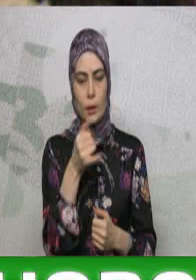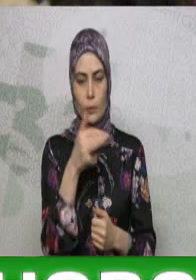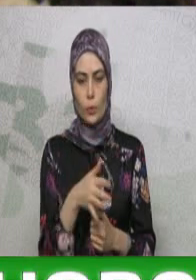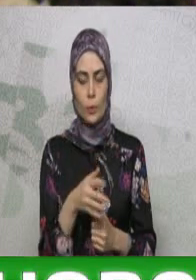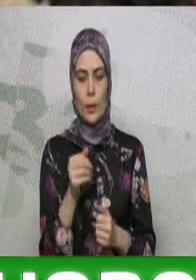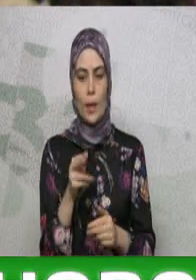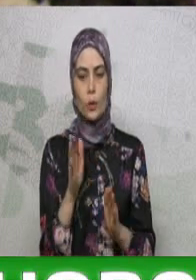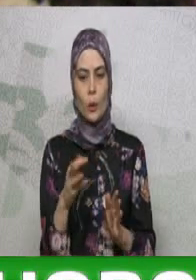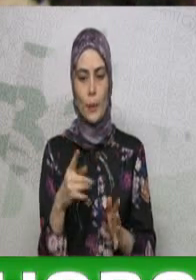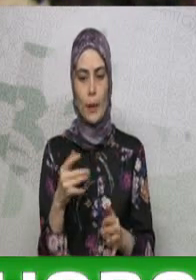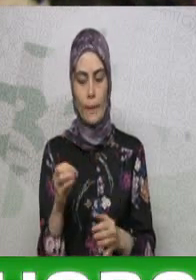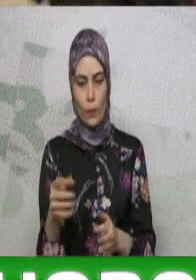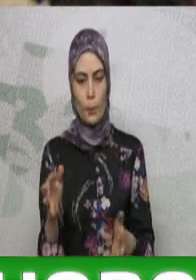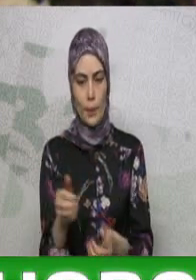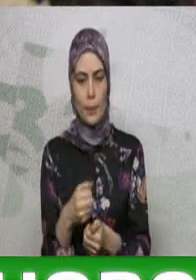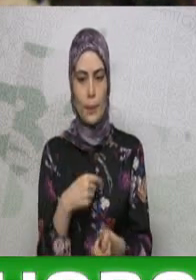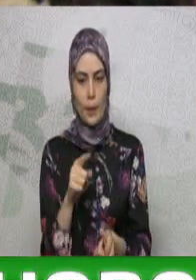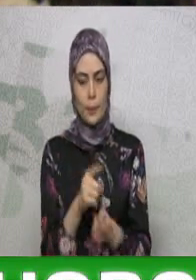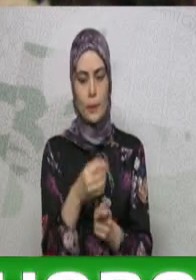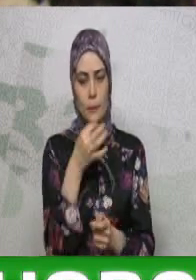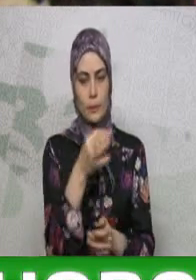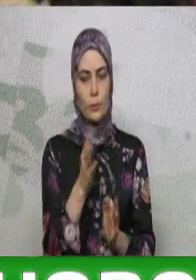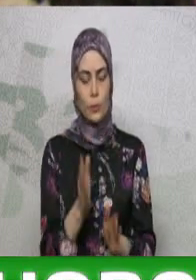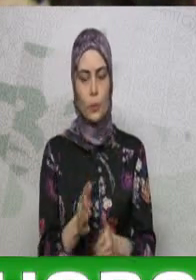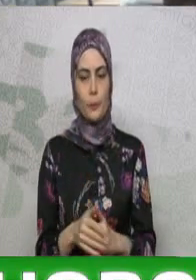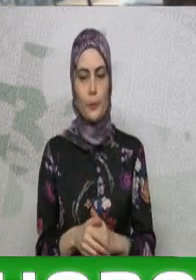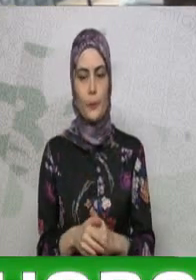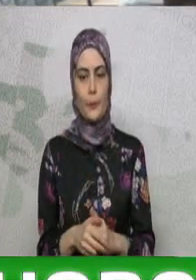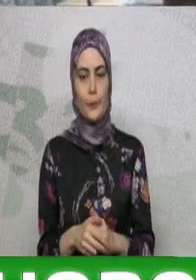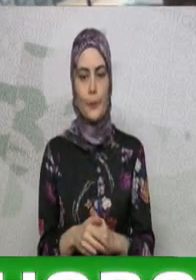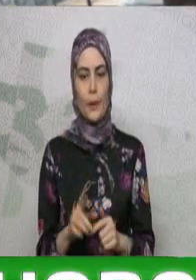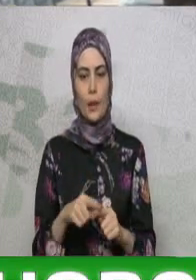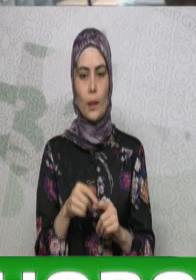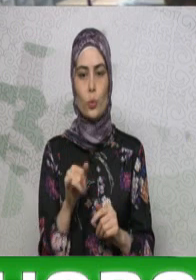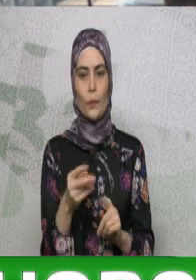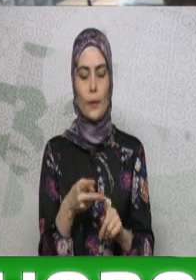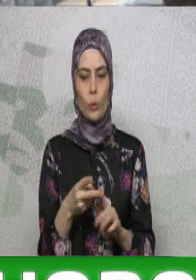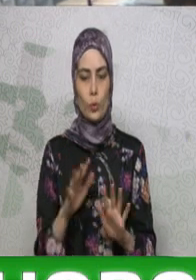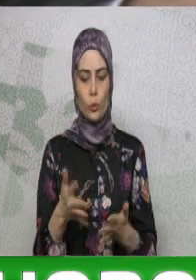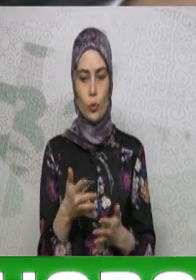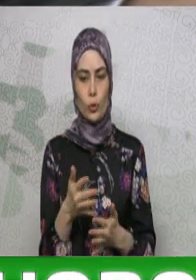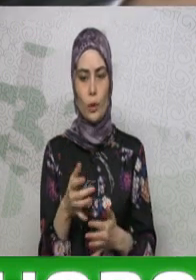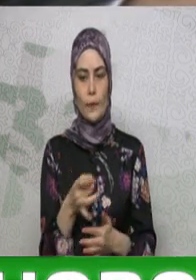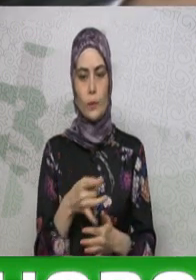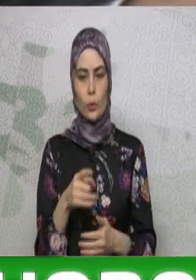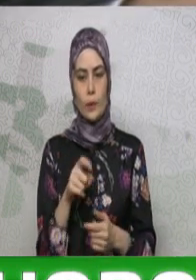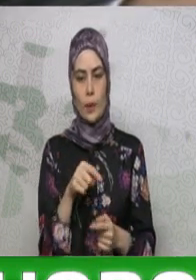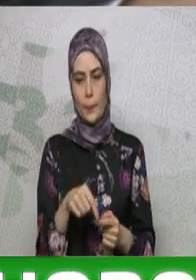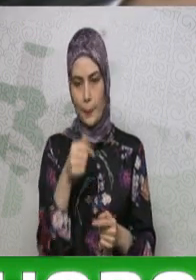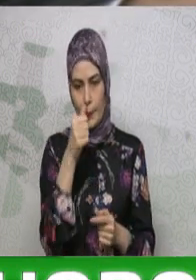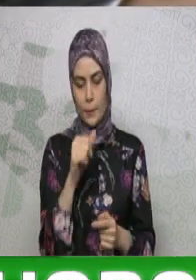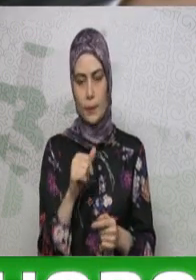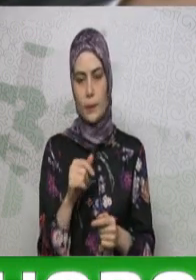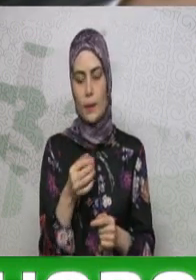мы его поймаем, после этого я смогу прокомментировать данный вопрос. Это уже второй случай, который происходит в республике за этот месяц.